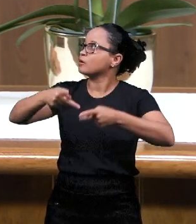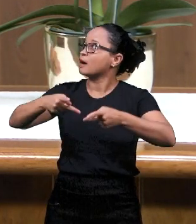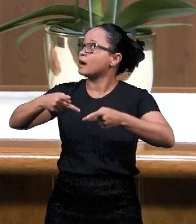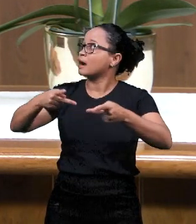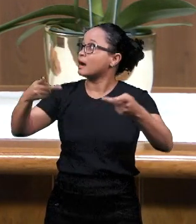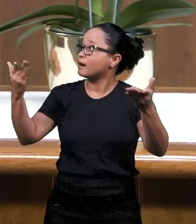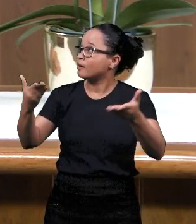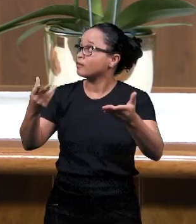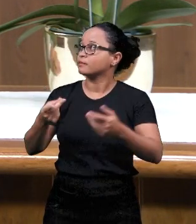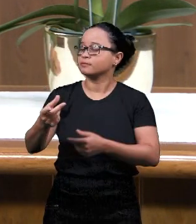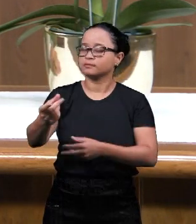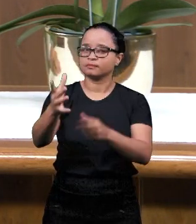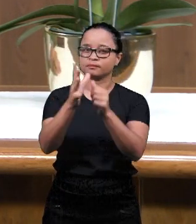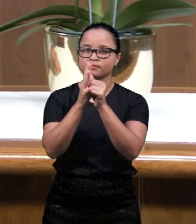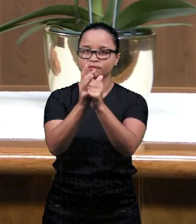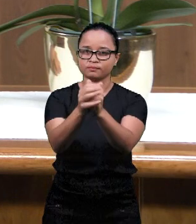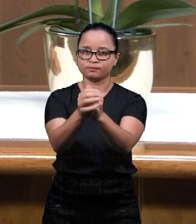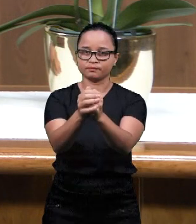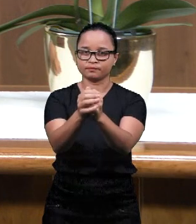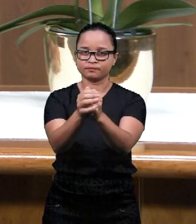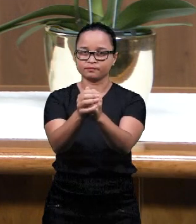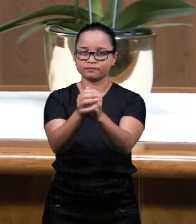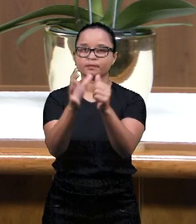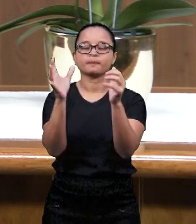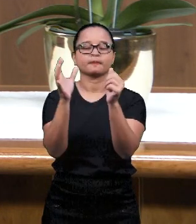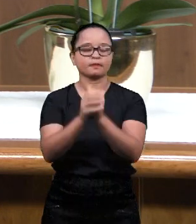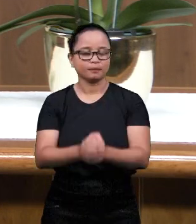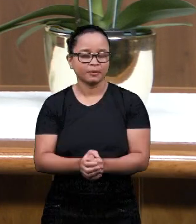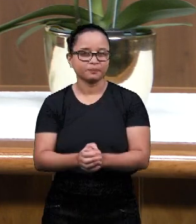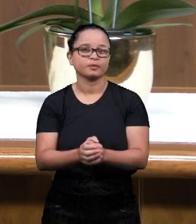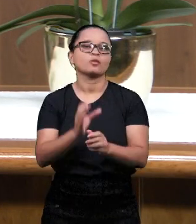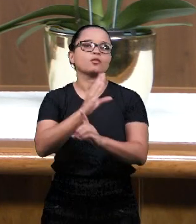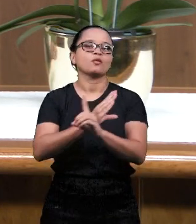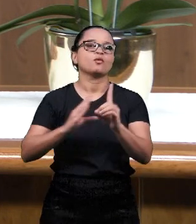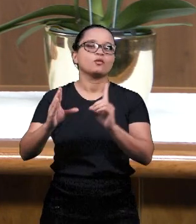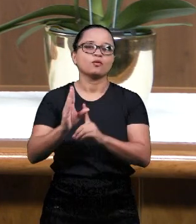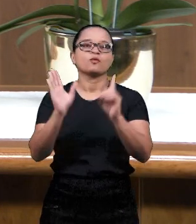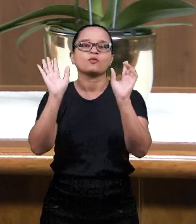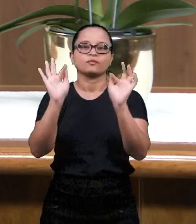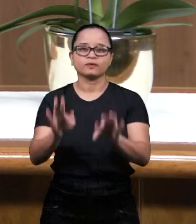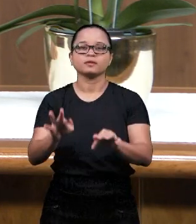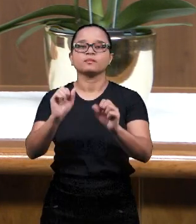pour toujours. Amen. Amen. Notre culte est terminé. Vous pouvez